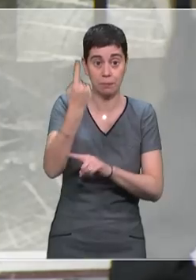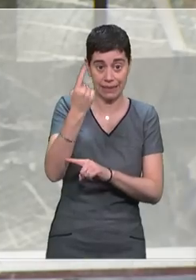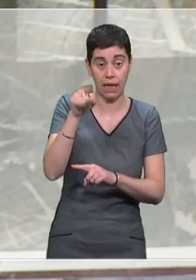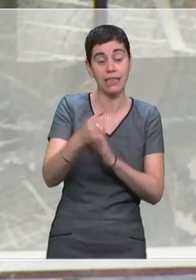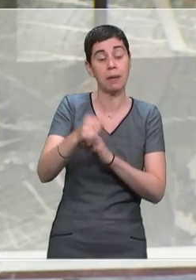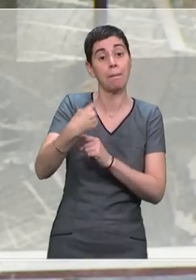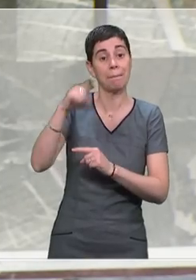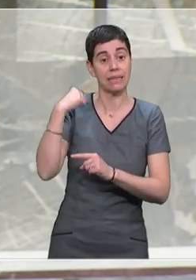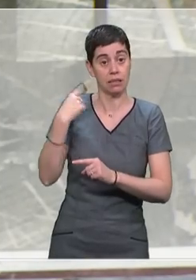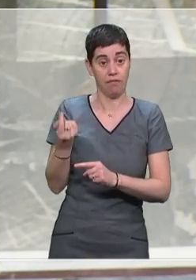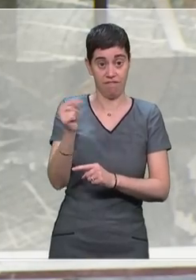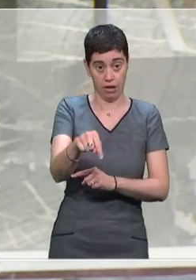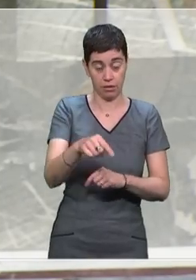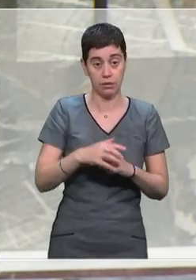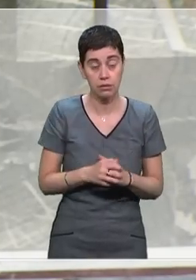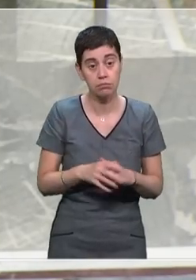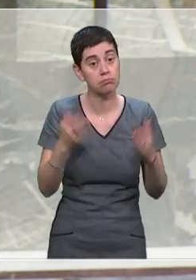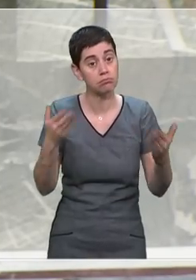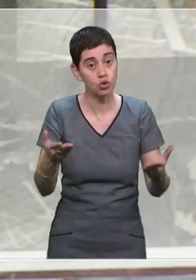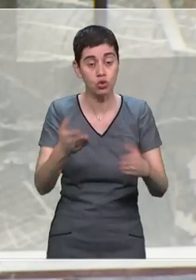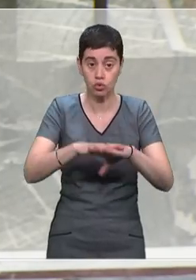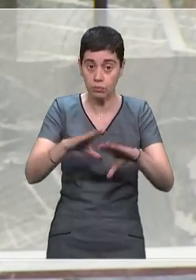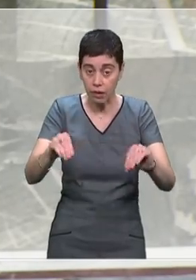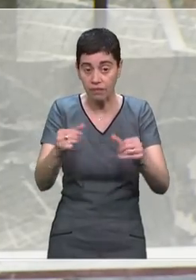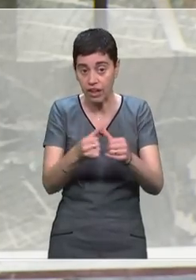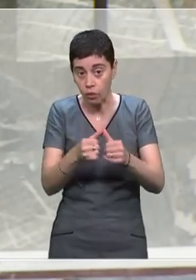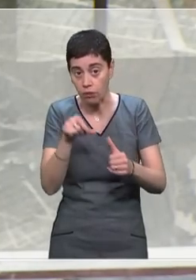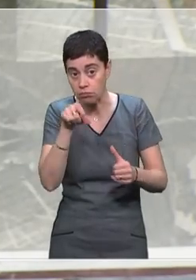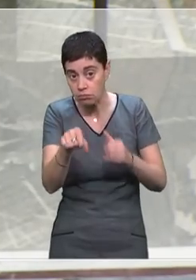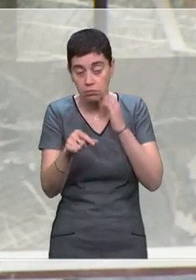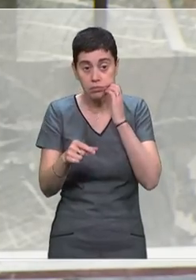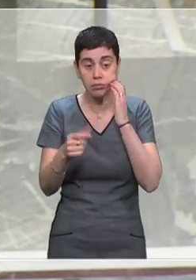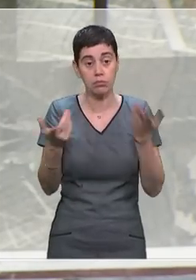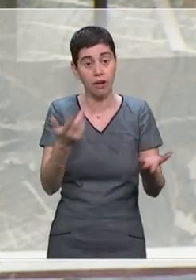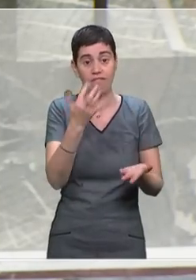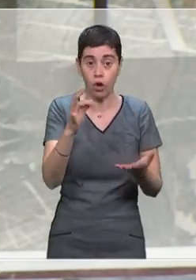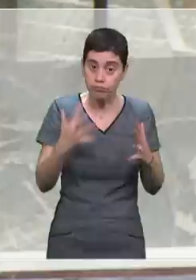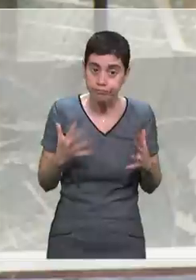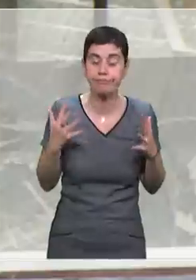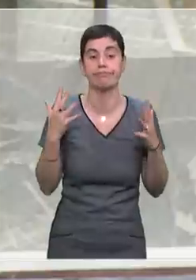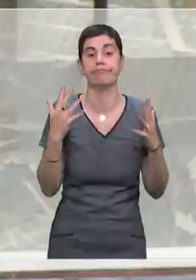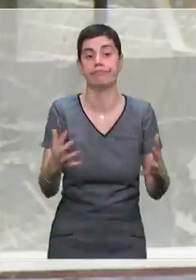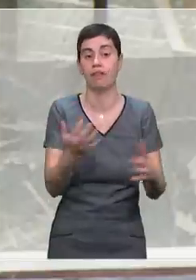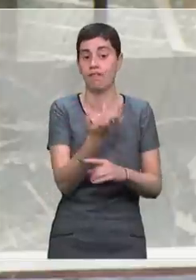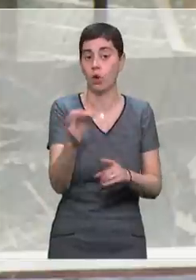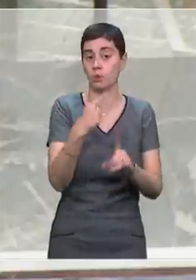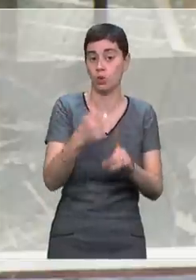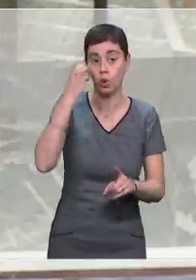dernière. Et ça a été l'occasion de renforcer et d'affirmer à nouveau l'engagement de la France et de l'Europe sur les